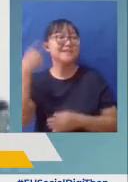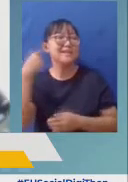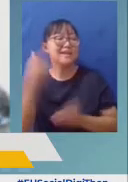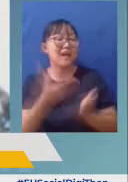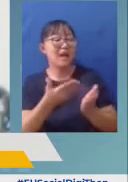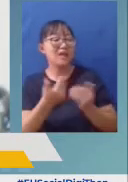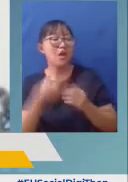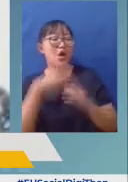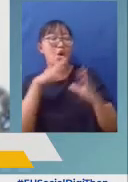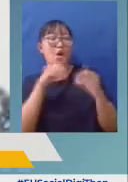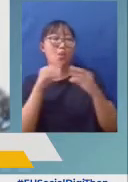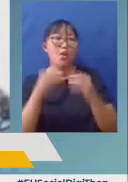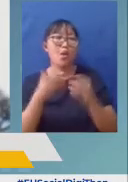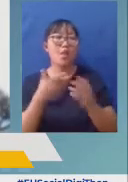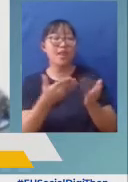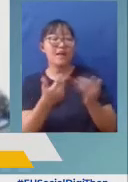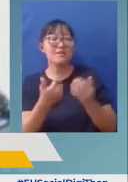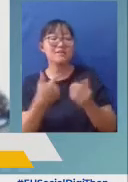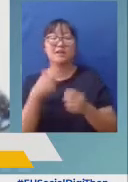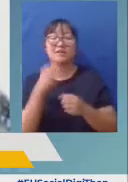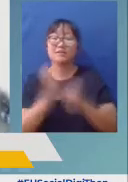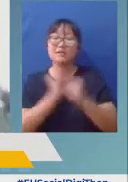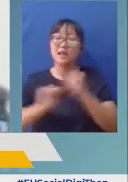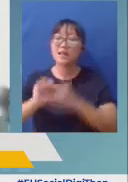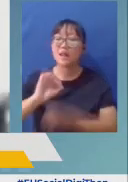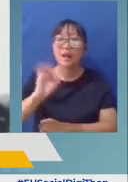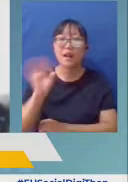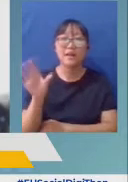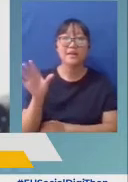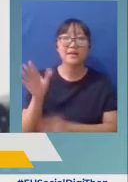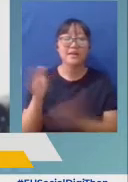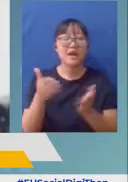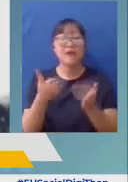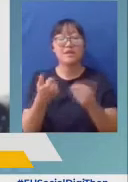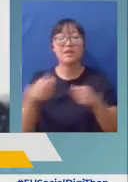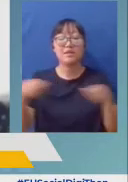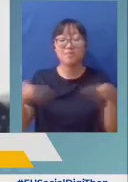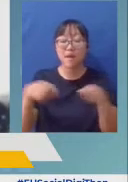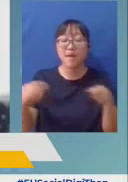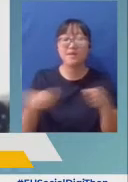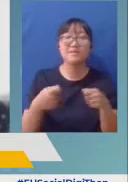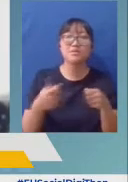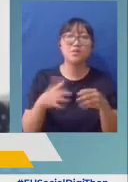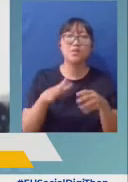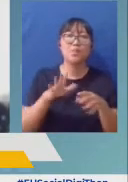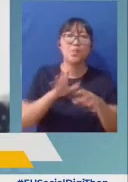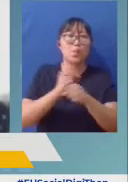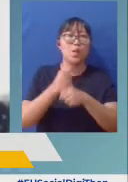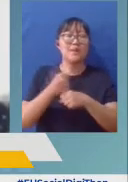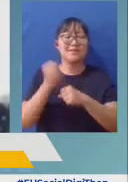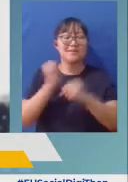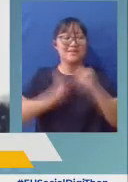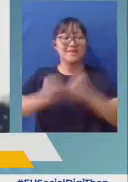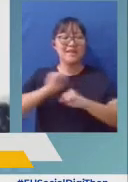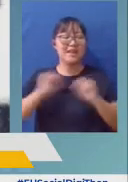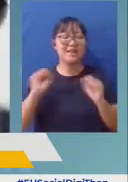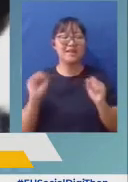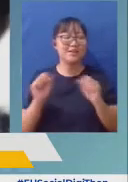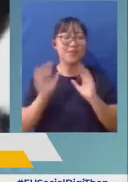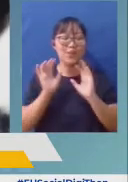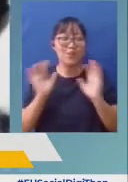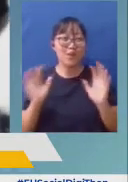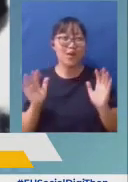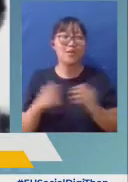lain, ajakin teman-temannya masak bareng di rumah. Nah, kita bikin kehidupannya heboh, ya. Tapi kalau udah lekat dengan gawai, dia dibully